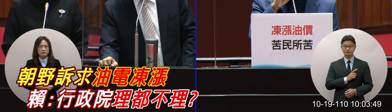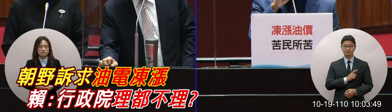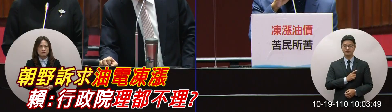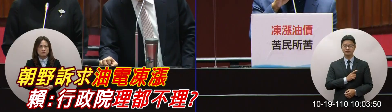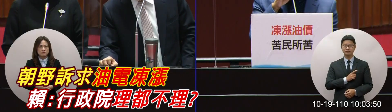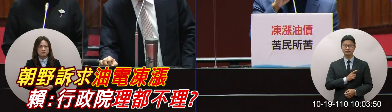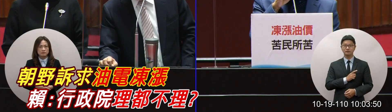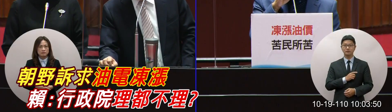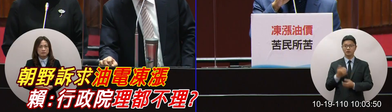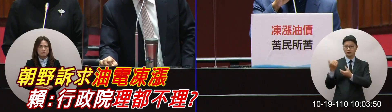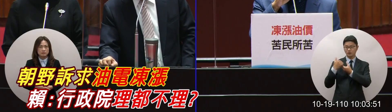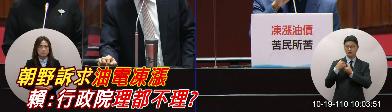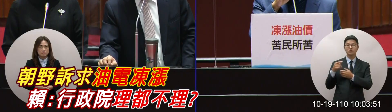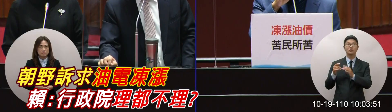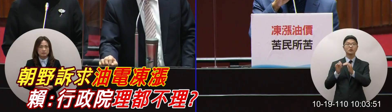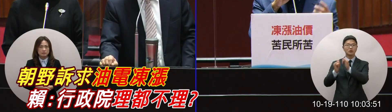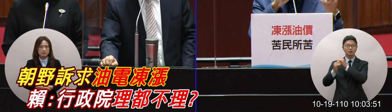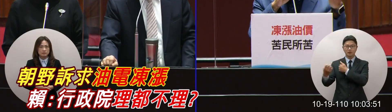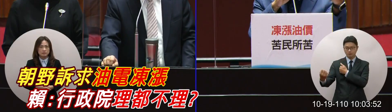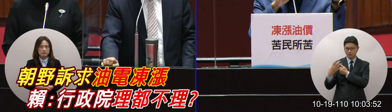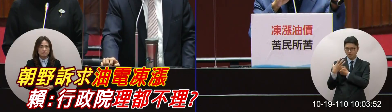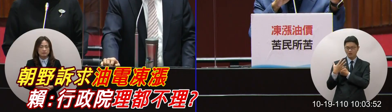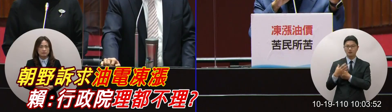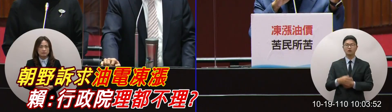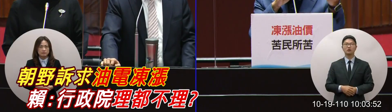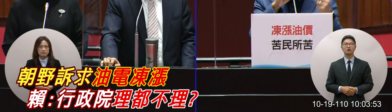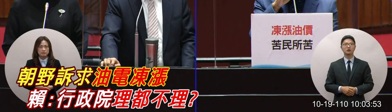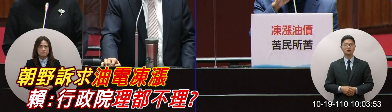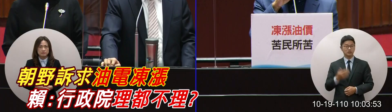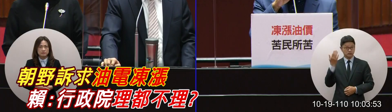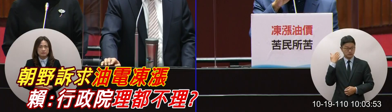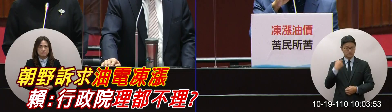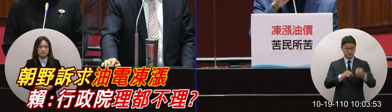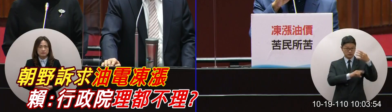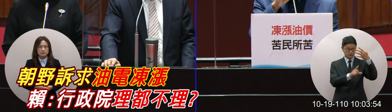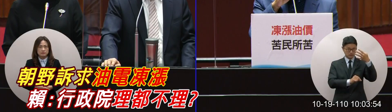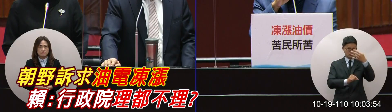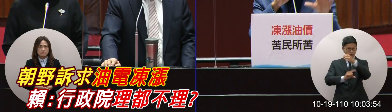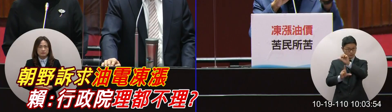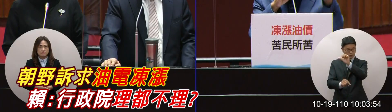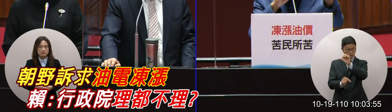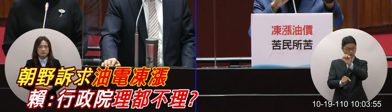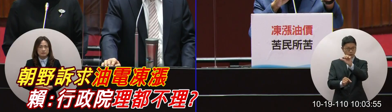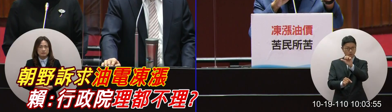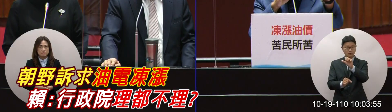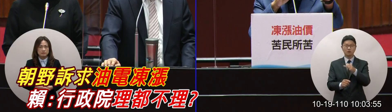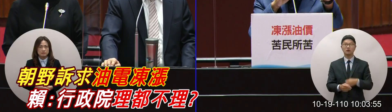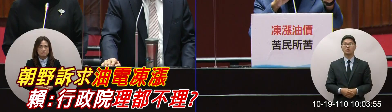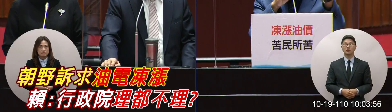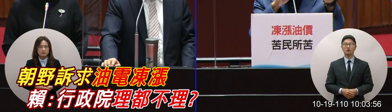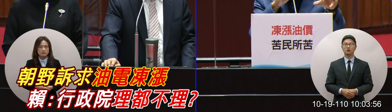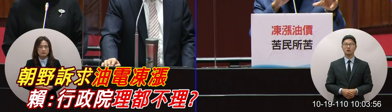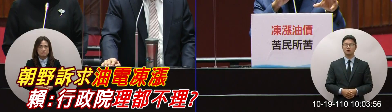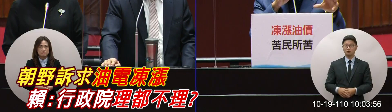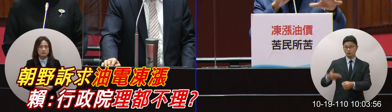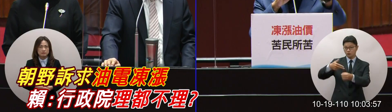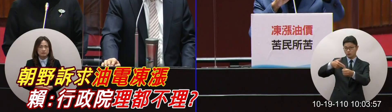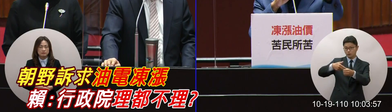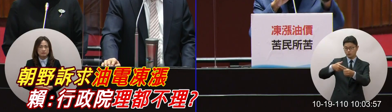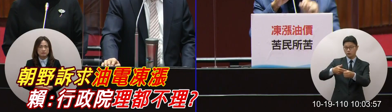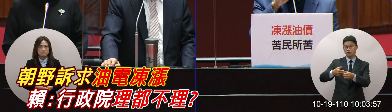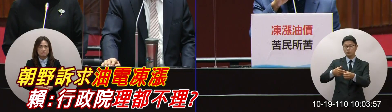民跑来告诉我，你工业给你4月份、5月份呐、啊，50公升的加油